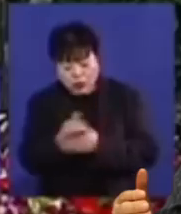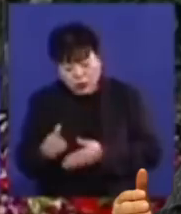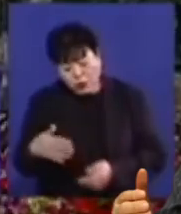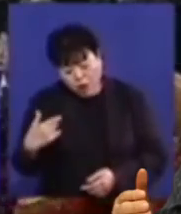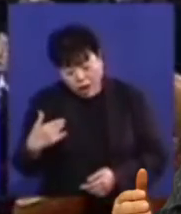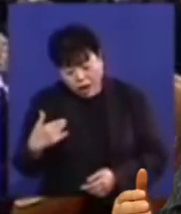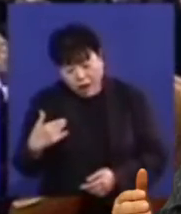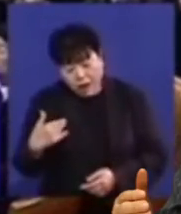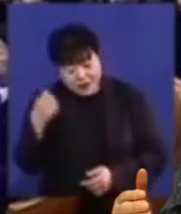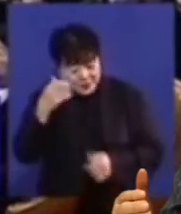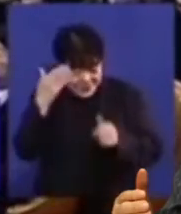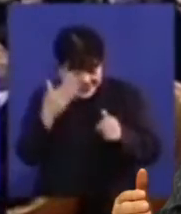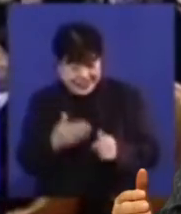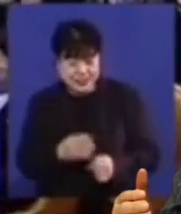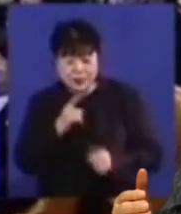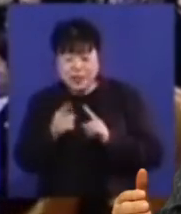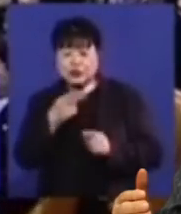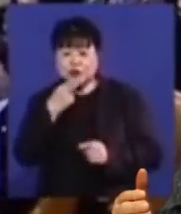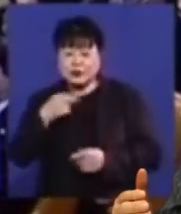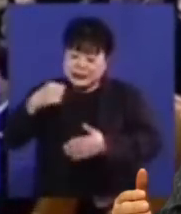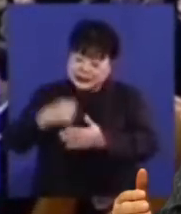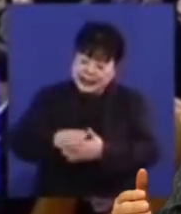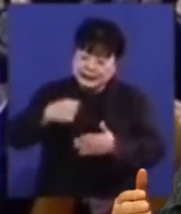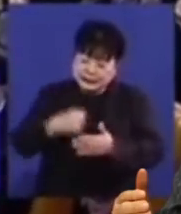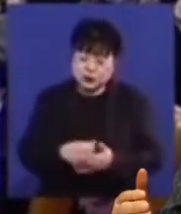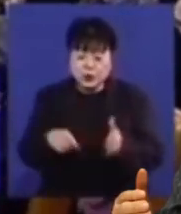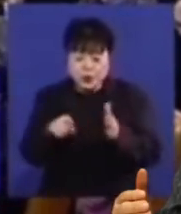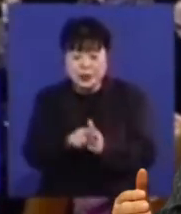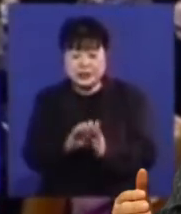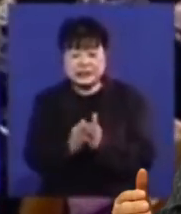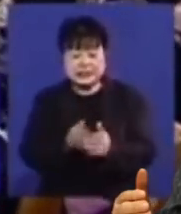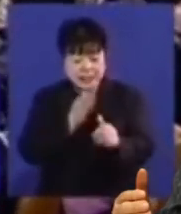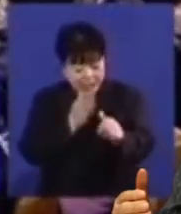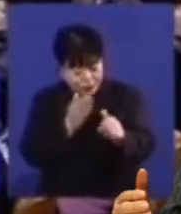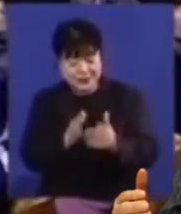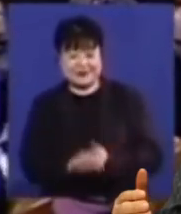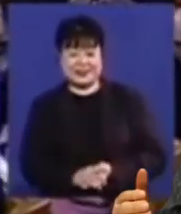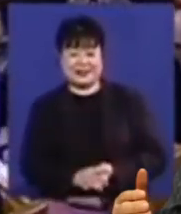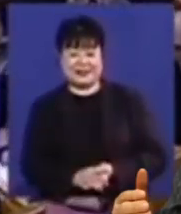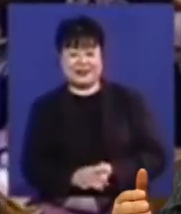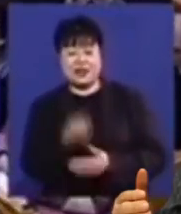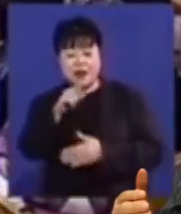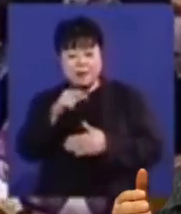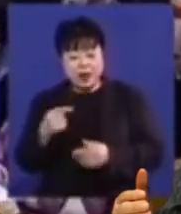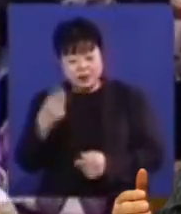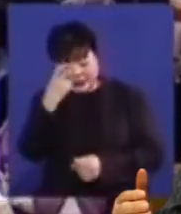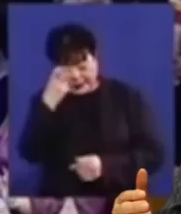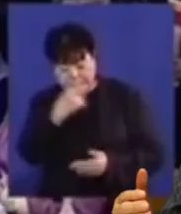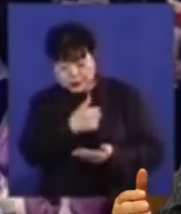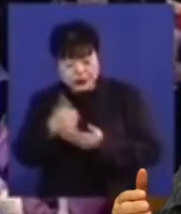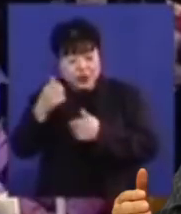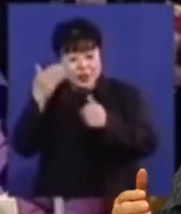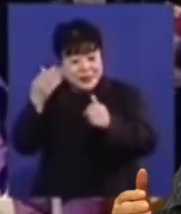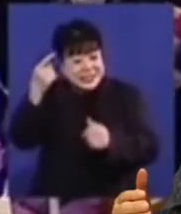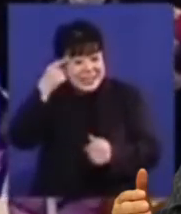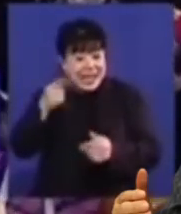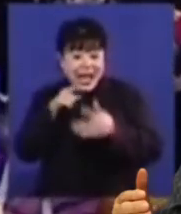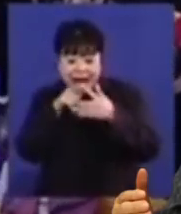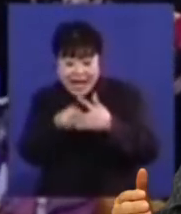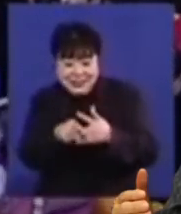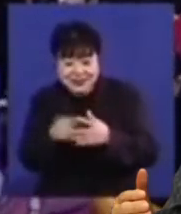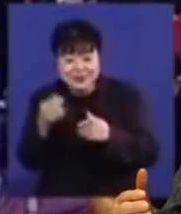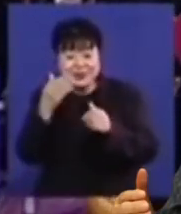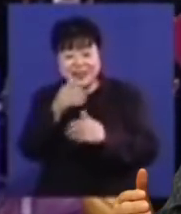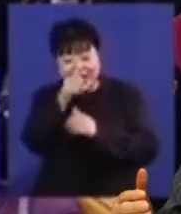못하나 오직 성령이 말할 수면 탄식으로 우리를 위하여 친히 간구하시느니라. 마음을 살피는 이가 성령의 생각을 아시나니 이는